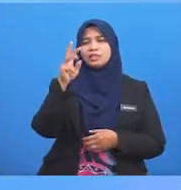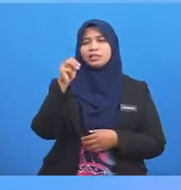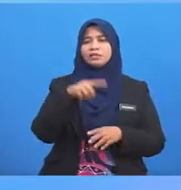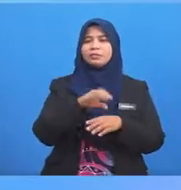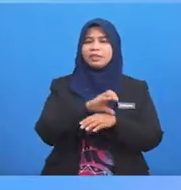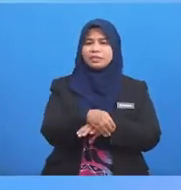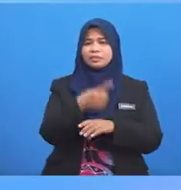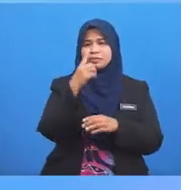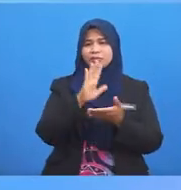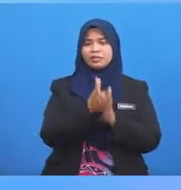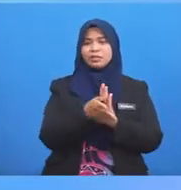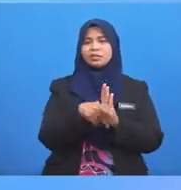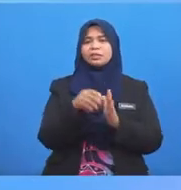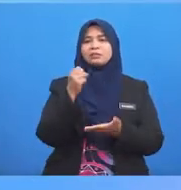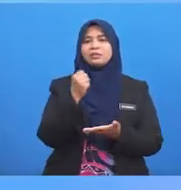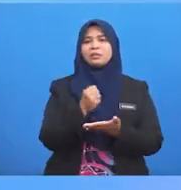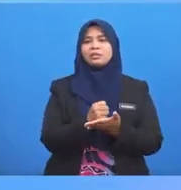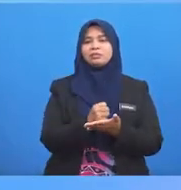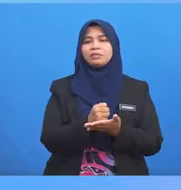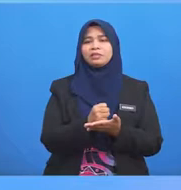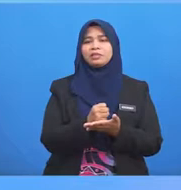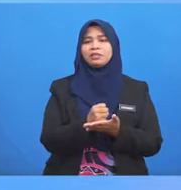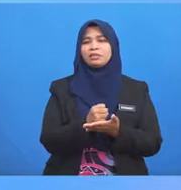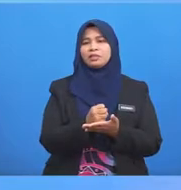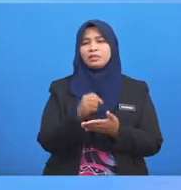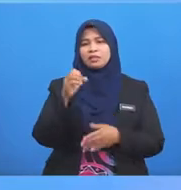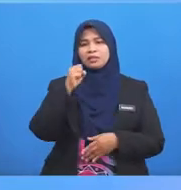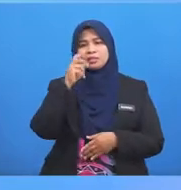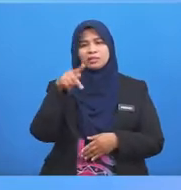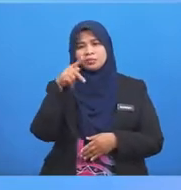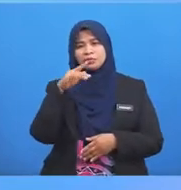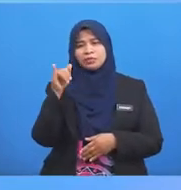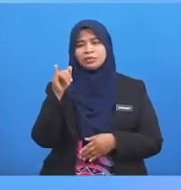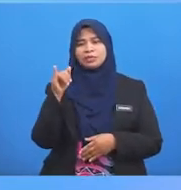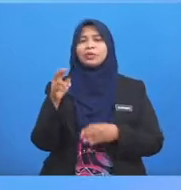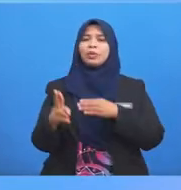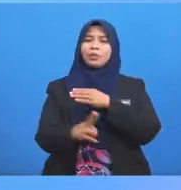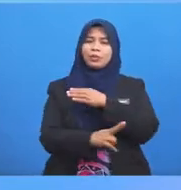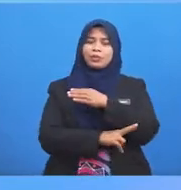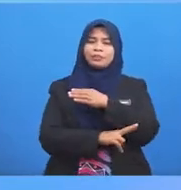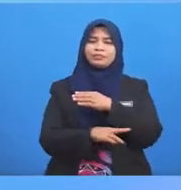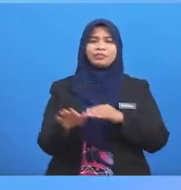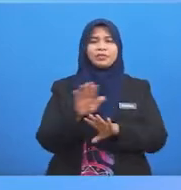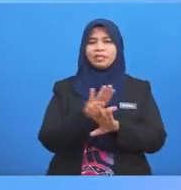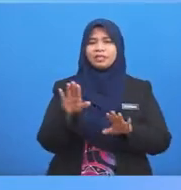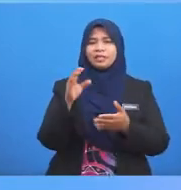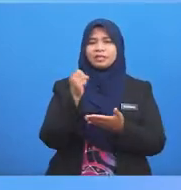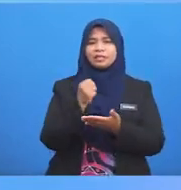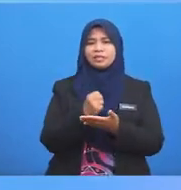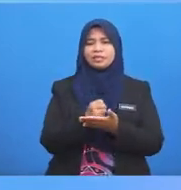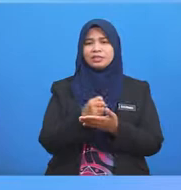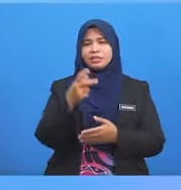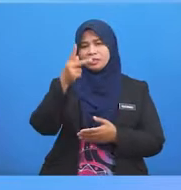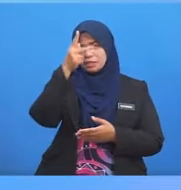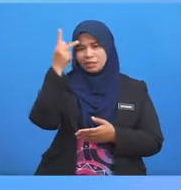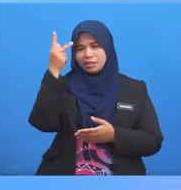penjamin hutang sepupunya Fauzi, hukumnya tidak sah kerana